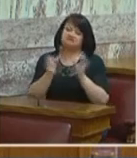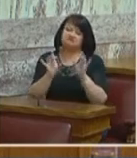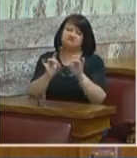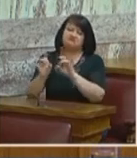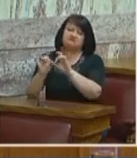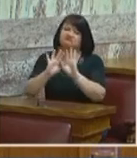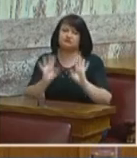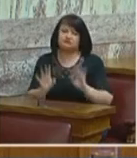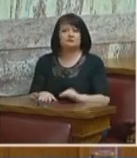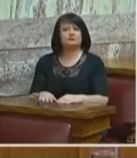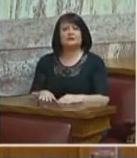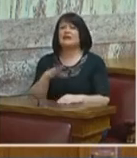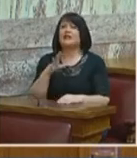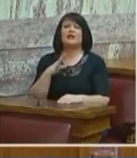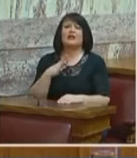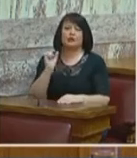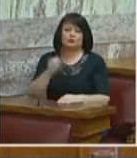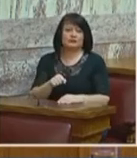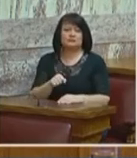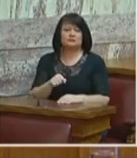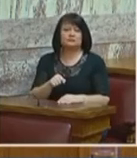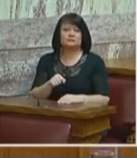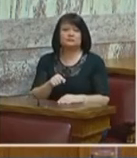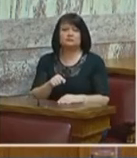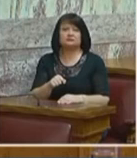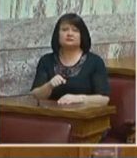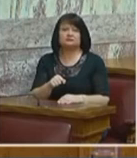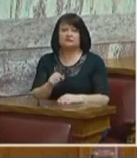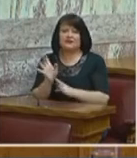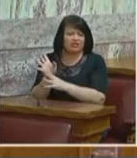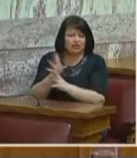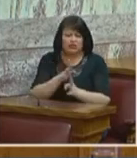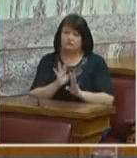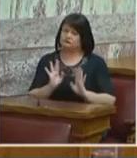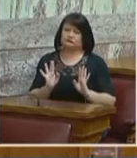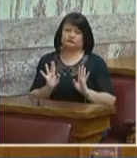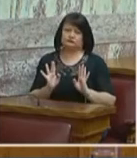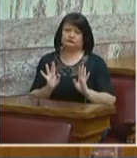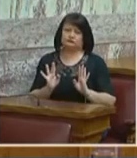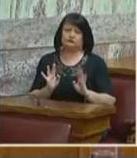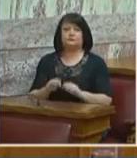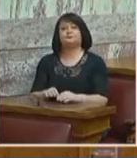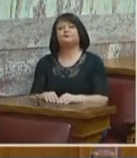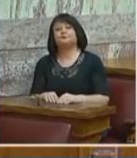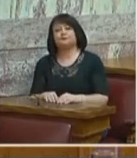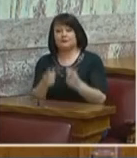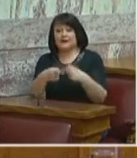Δεν επιθυμώ να συμπράξω σε καμιά μορφή από προσανατολισμού. Η Επιτροπή